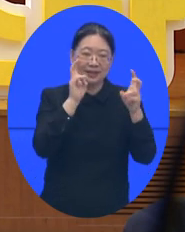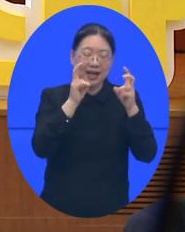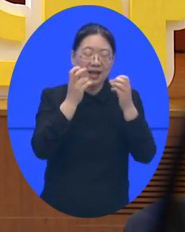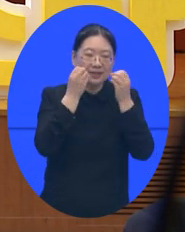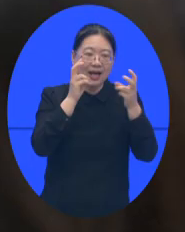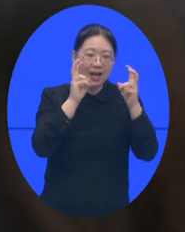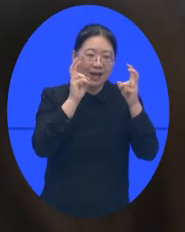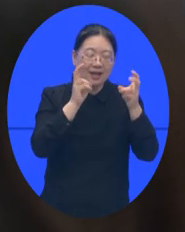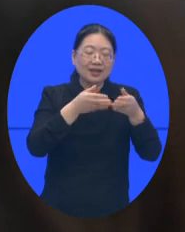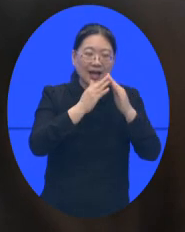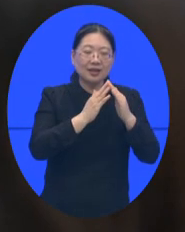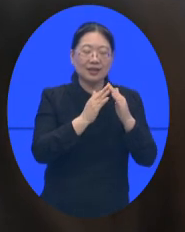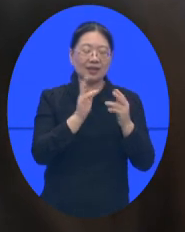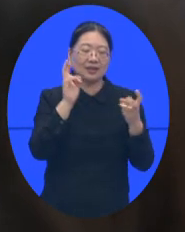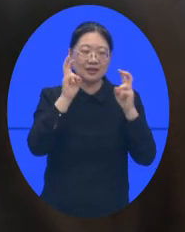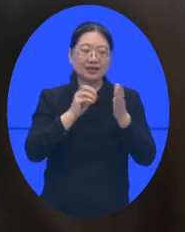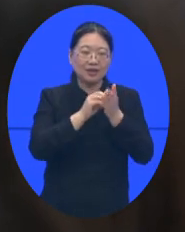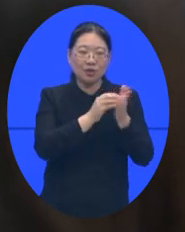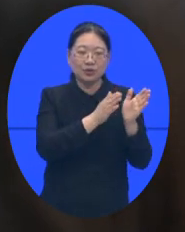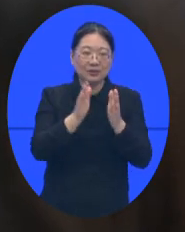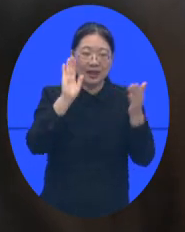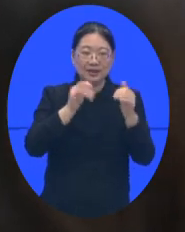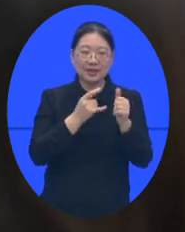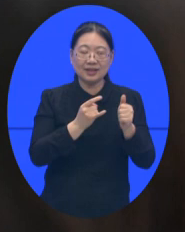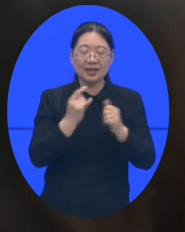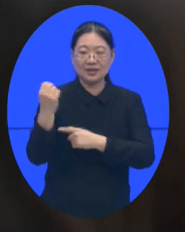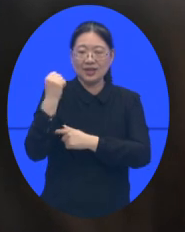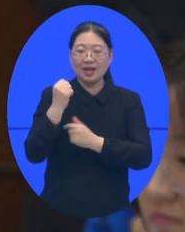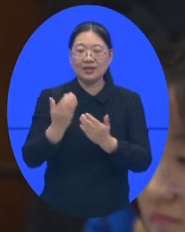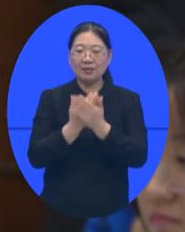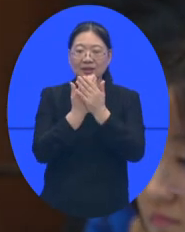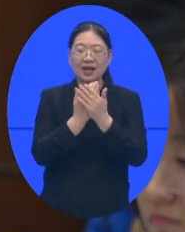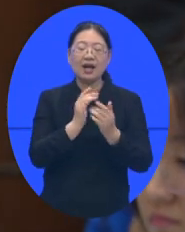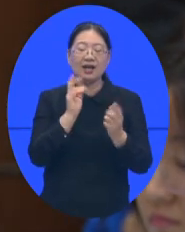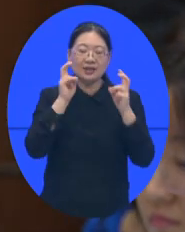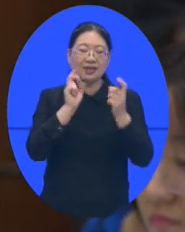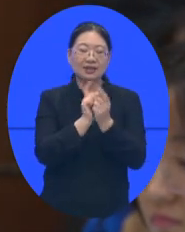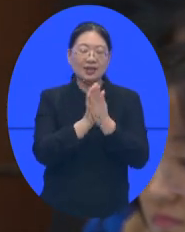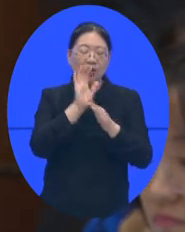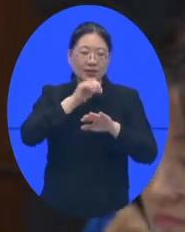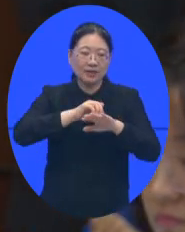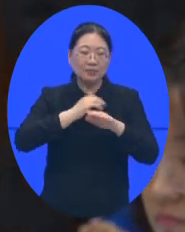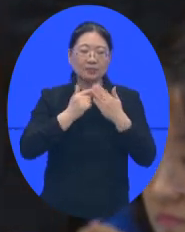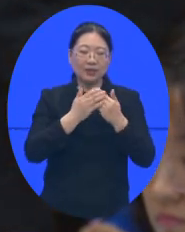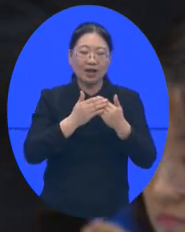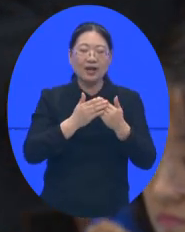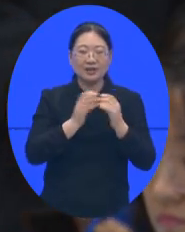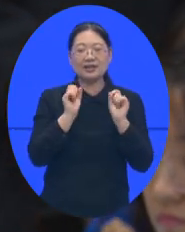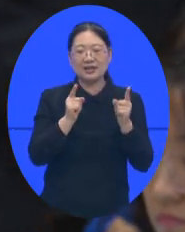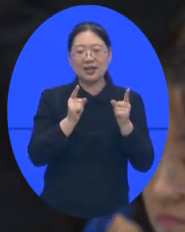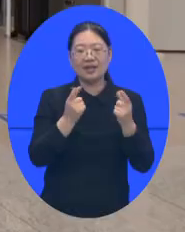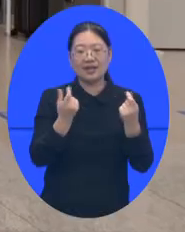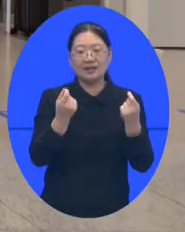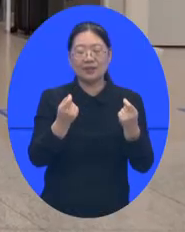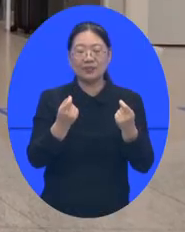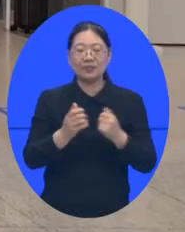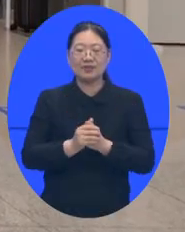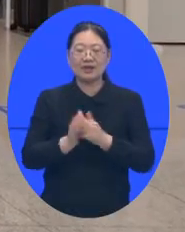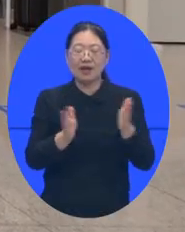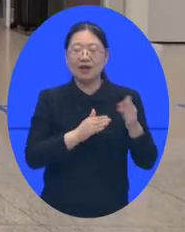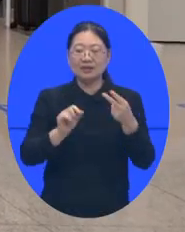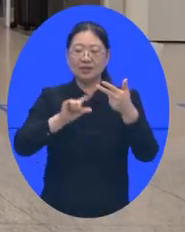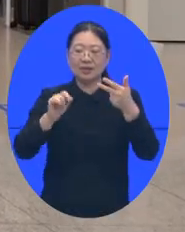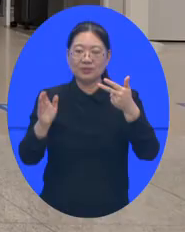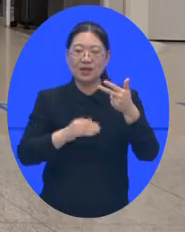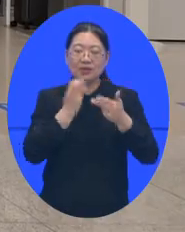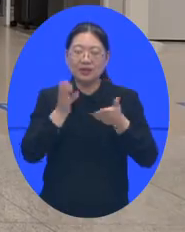추업 관심이 높은 취업 준비생에게 영량 개발과 기업 현장 실무 경험을 쌓을 수 있는 기회가 될 것으로 보입니다 한편